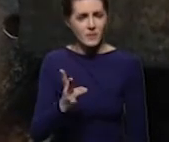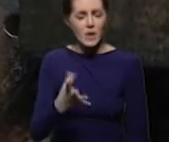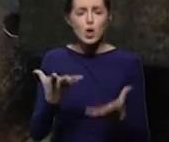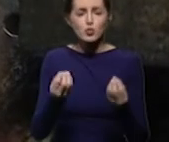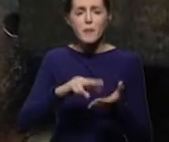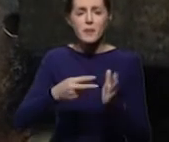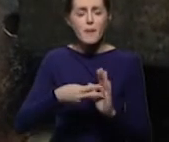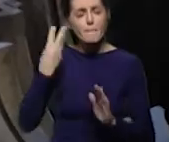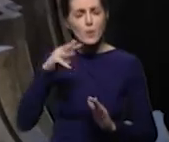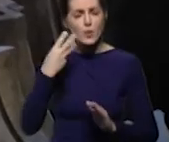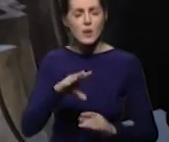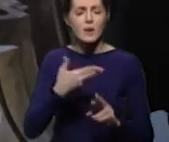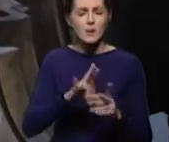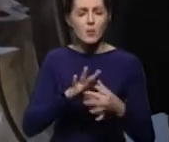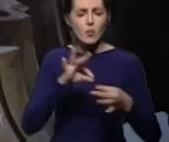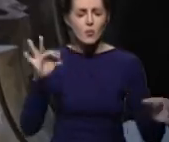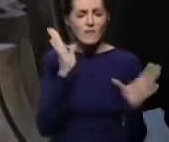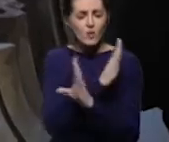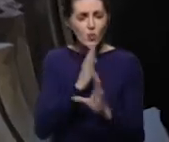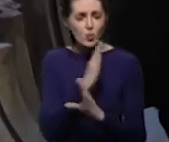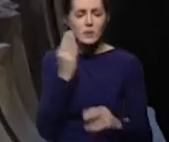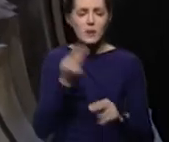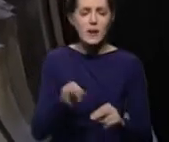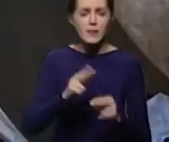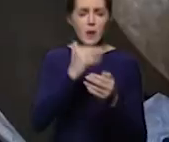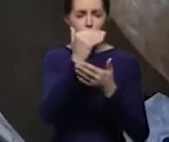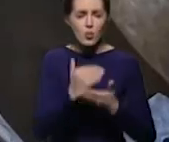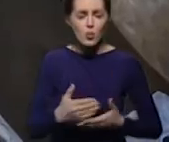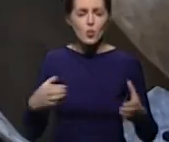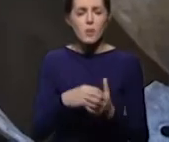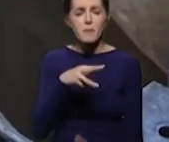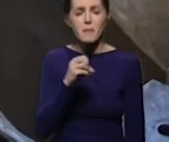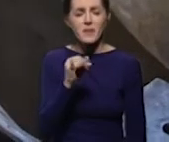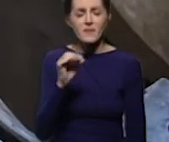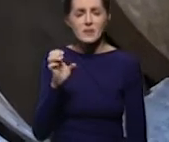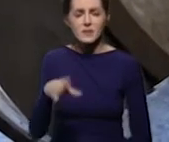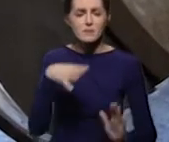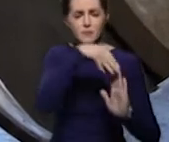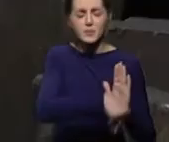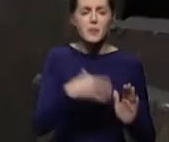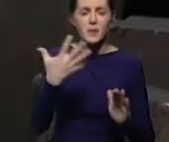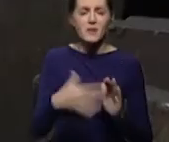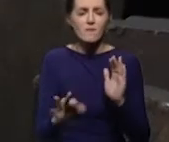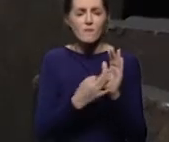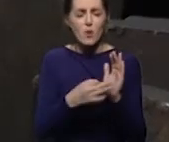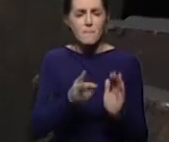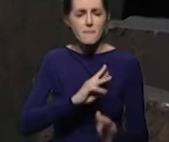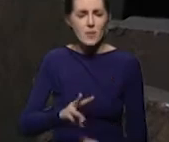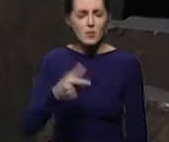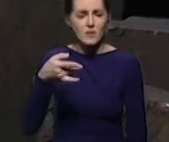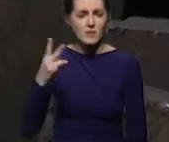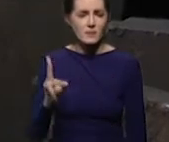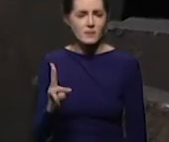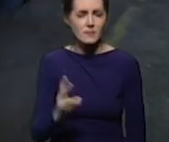планують осучаснити повітропроводи. Загалом у цей проєкт група «Метінвест» вкладає майже 58 мільйонів гривень.